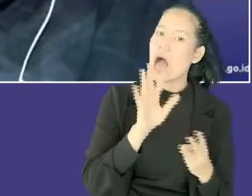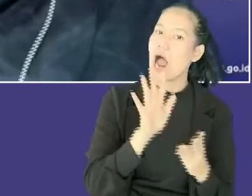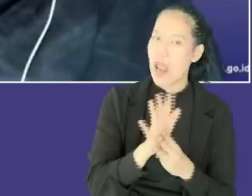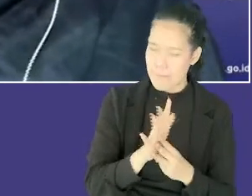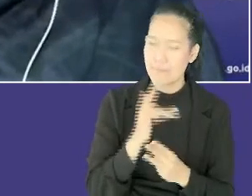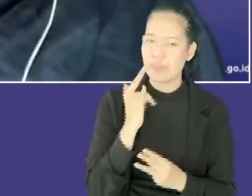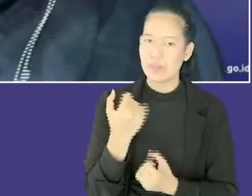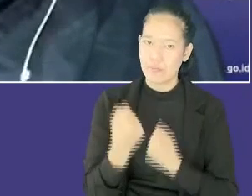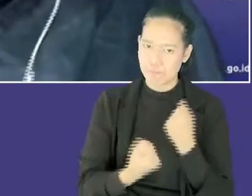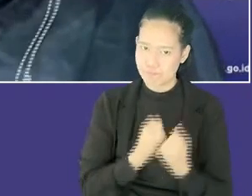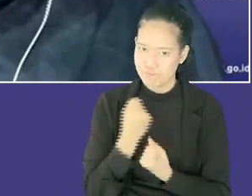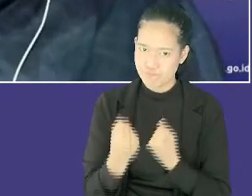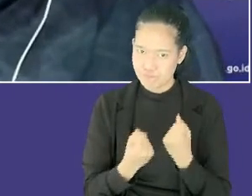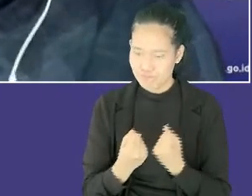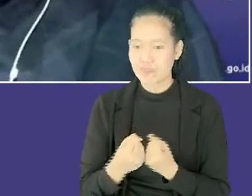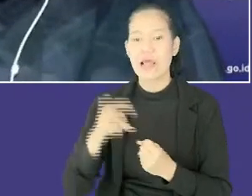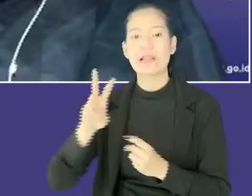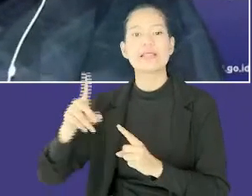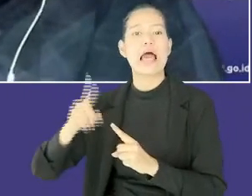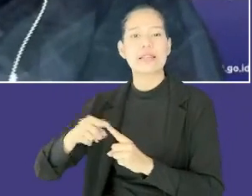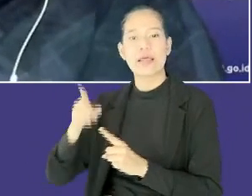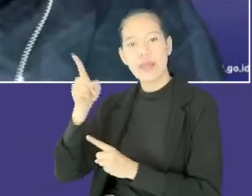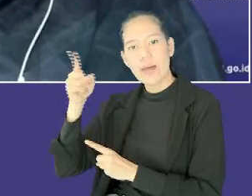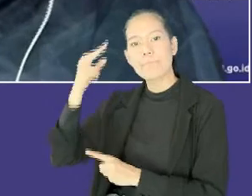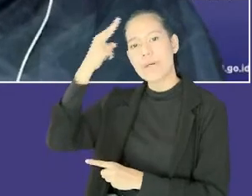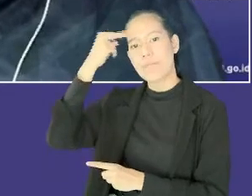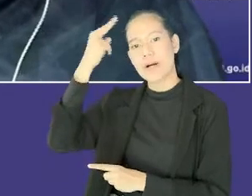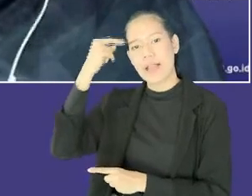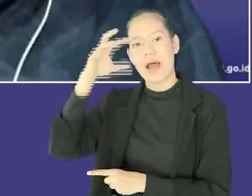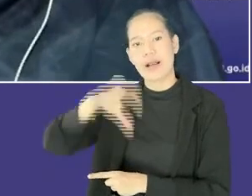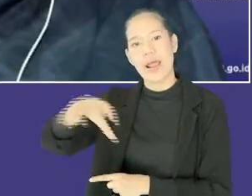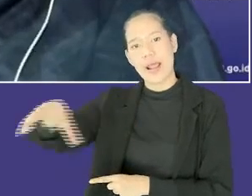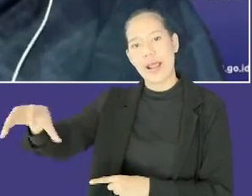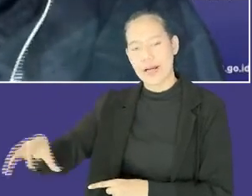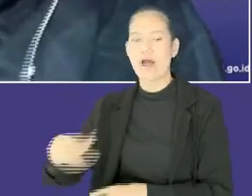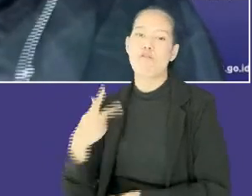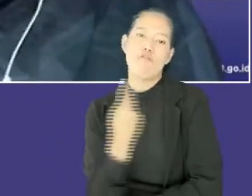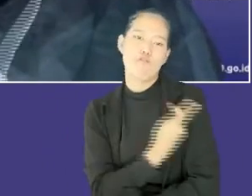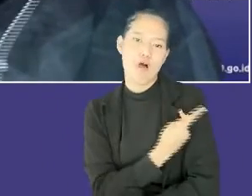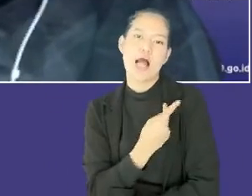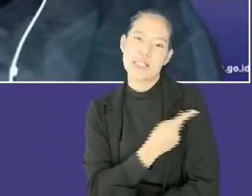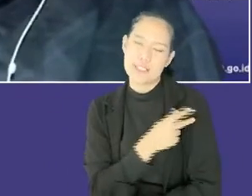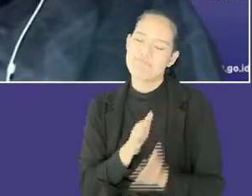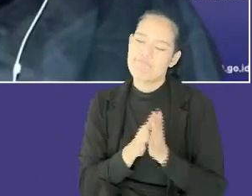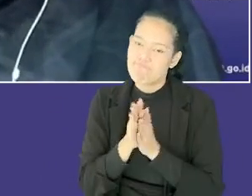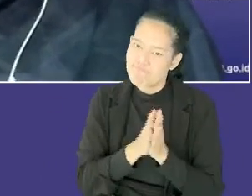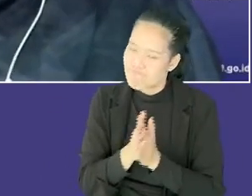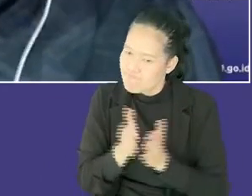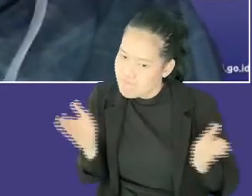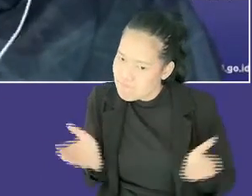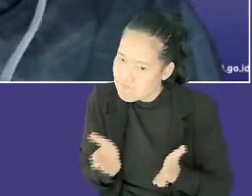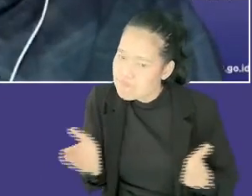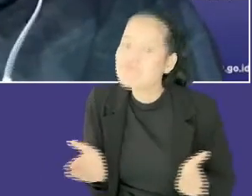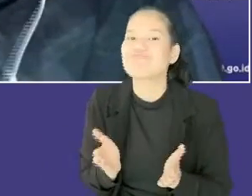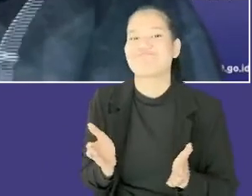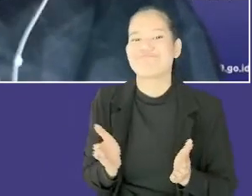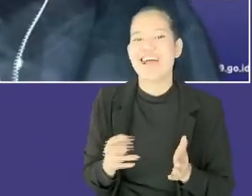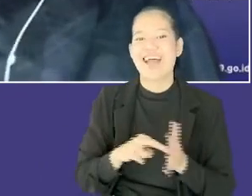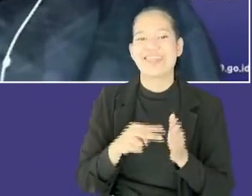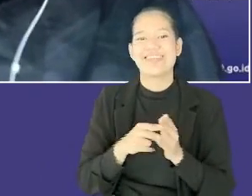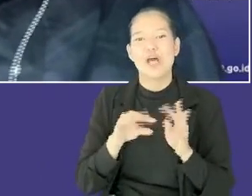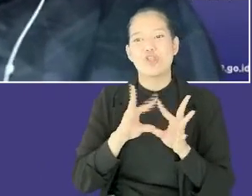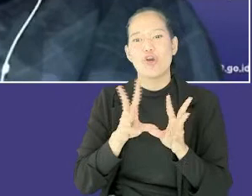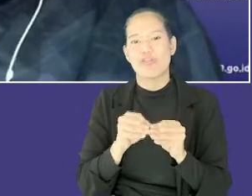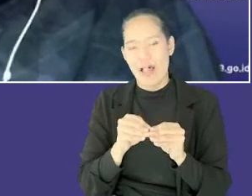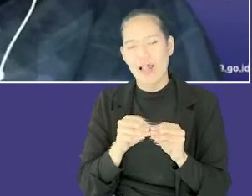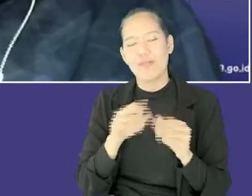sebagai perlindungan utama 3t dikerjakan oleh pemerintah daerah vaksinasi kita dorong sama-sama agar hanya bisa semakin